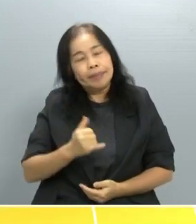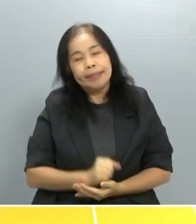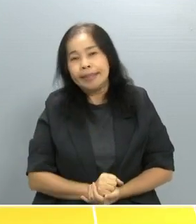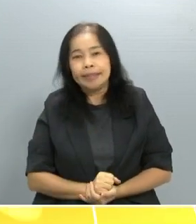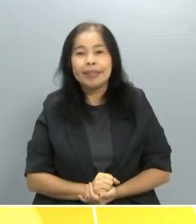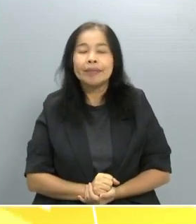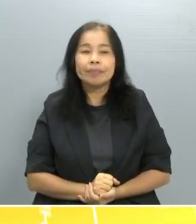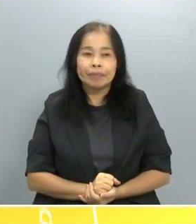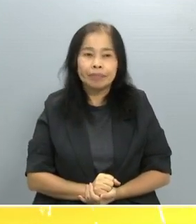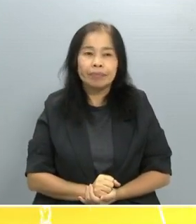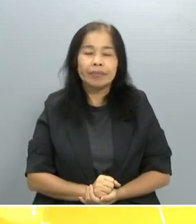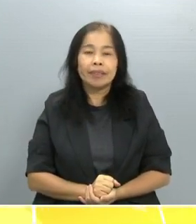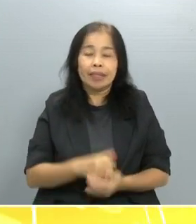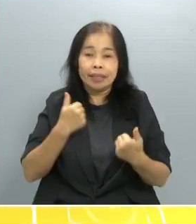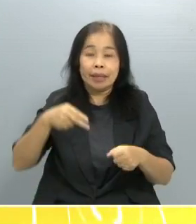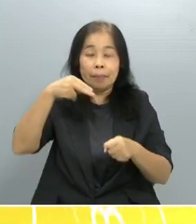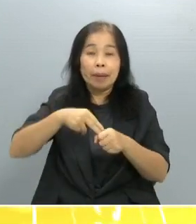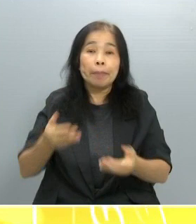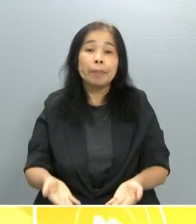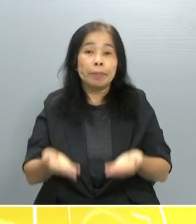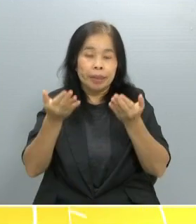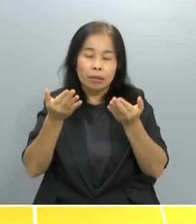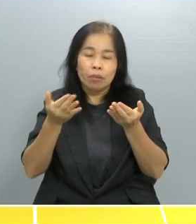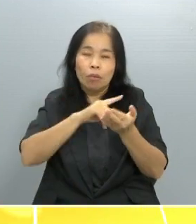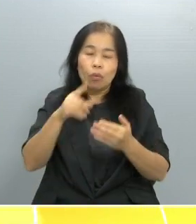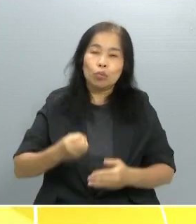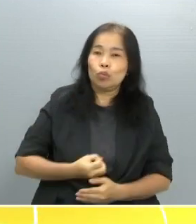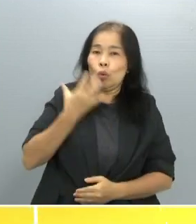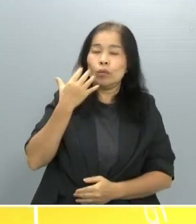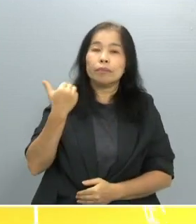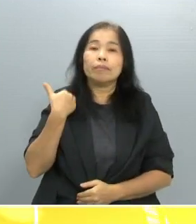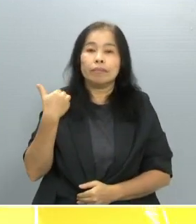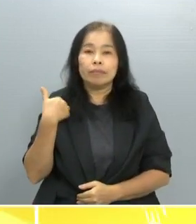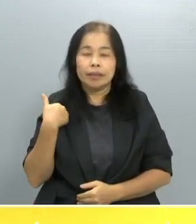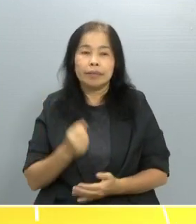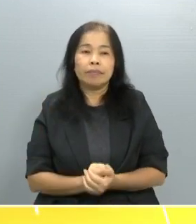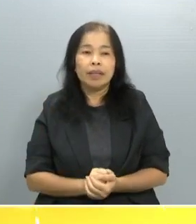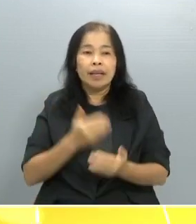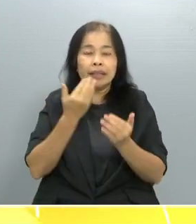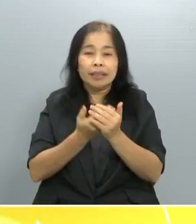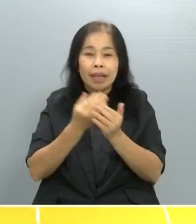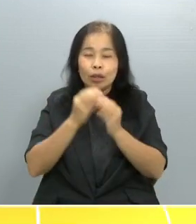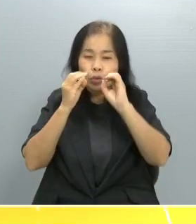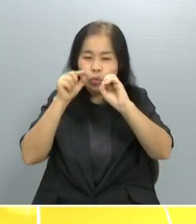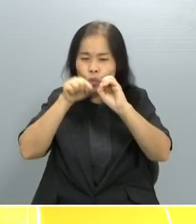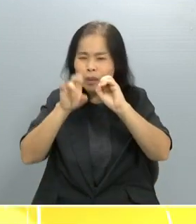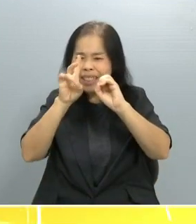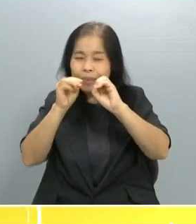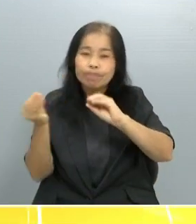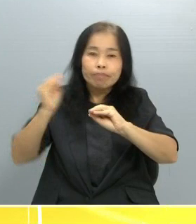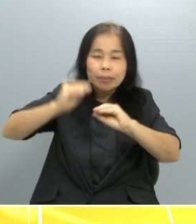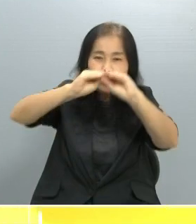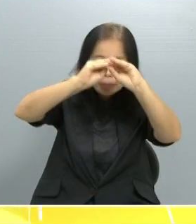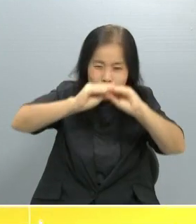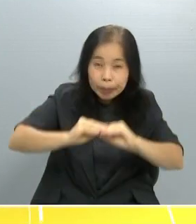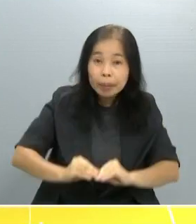การประกัศปรัขึนราคาน้มน เนื้อความคาดหมายอยพอสมควรก็บชม 70 สตางขณะเดียวกัน ต้อง